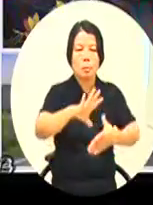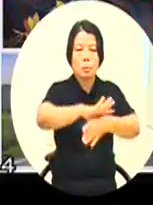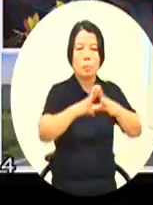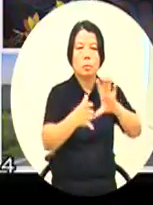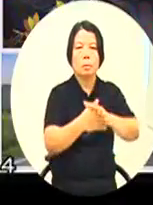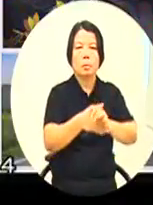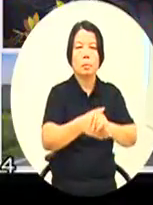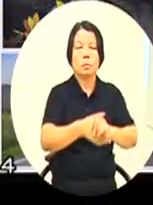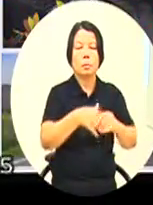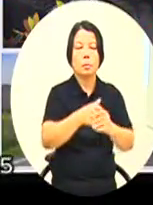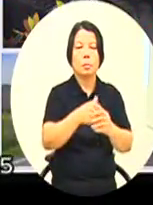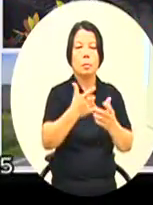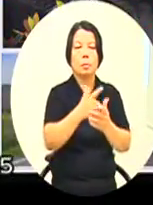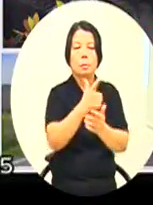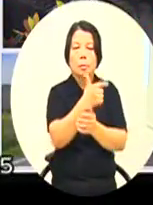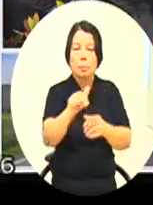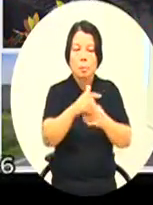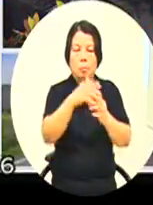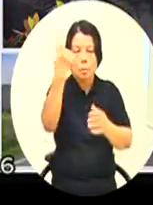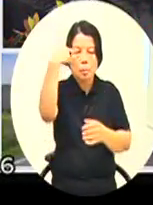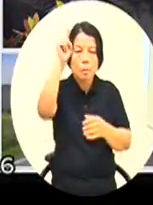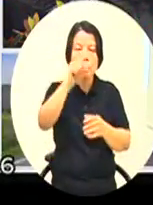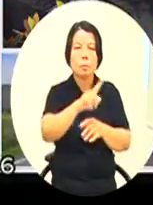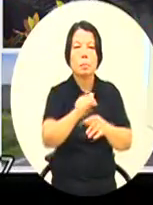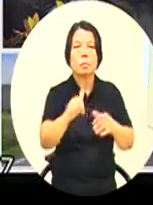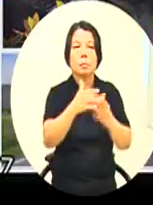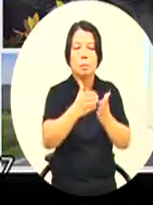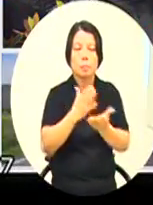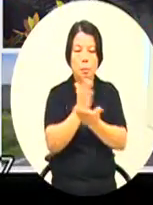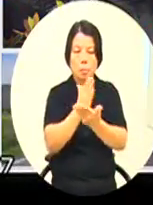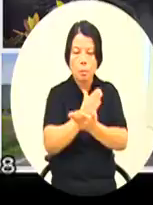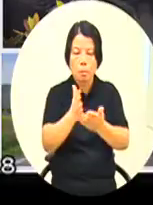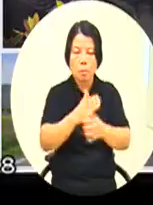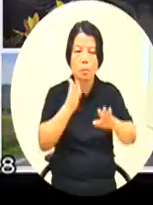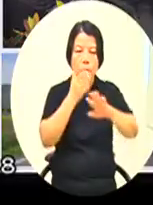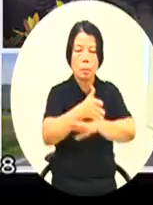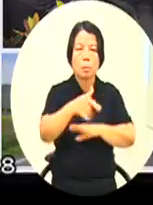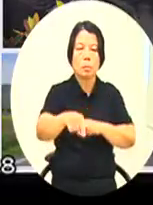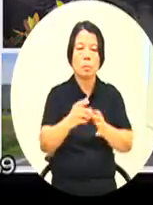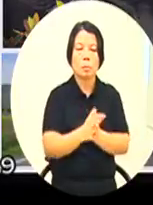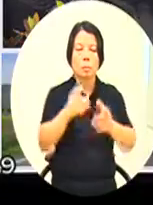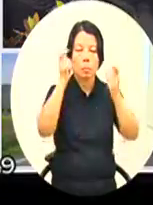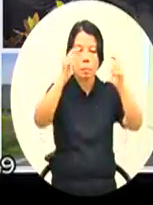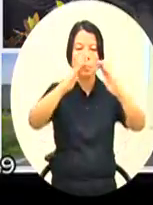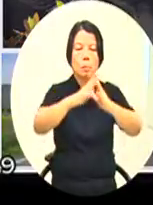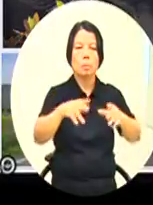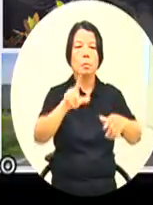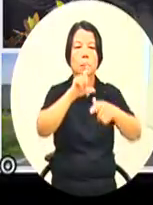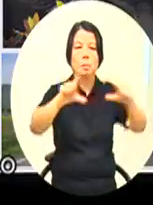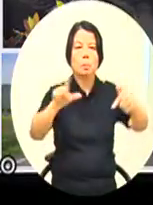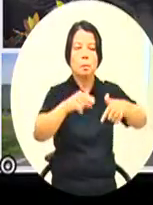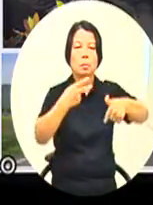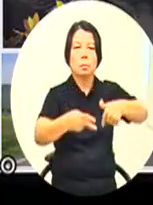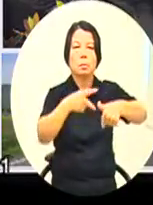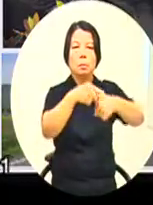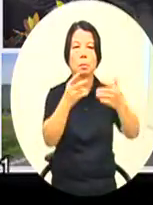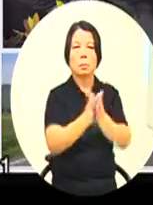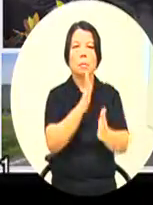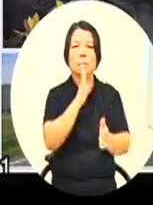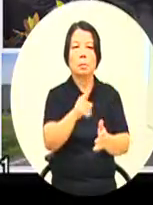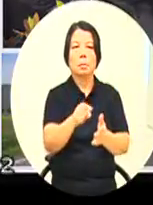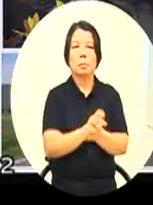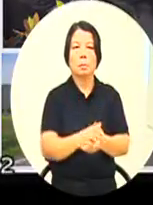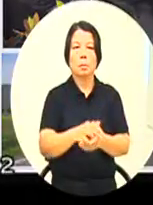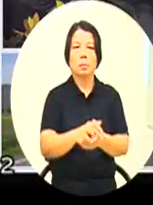分，古迹历史建筑的那个审议我们通过了，高雄市大仁路原盐城町二丁目的那